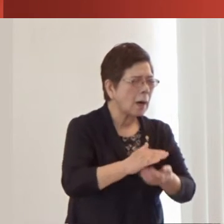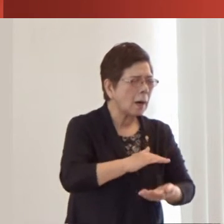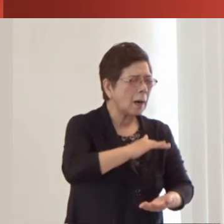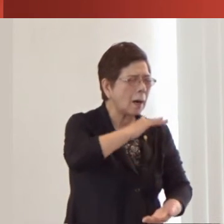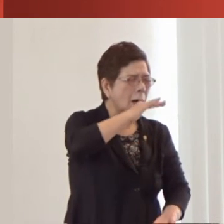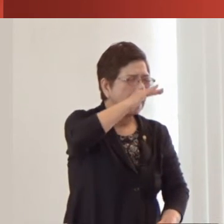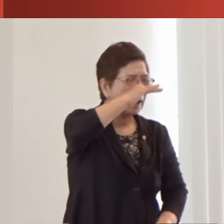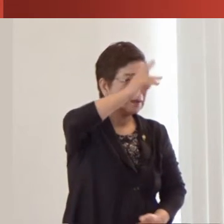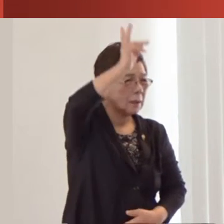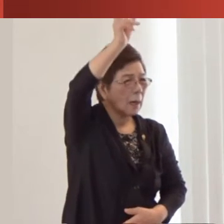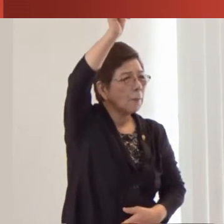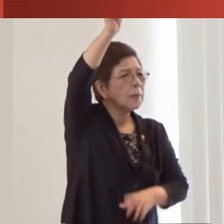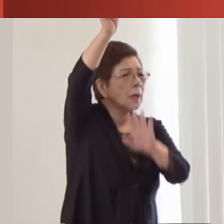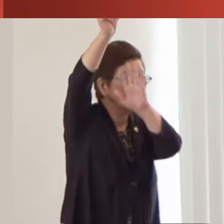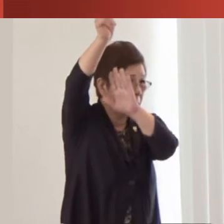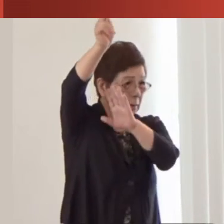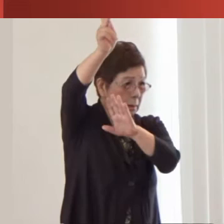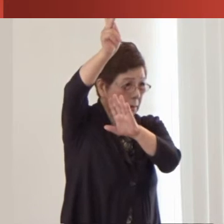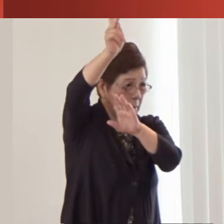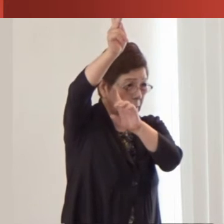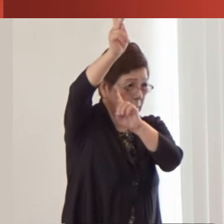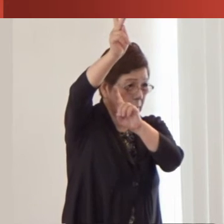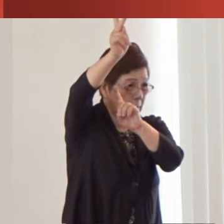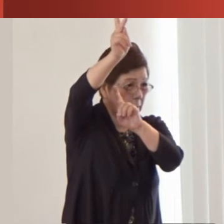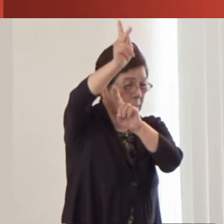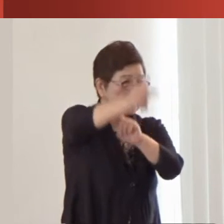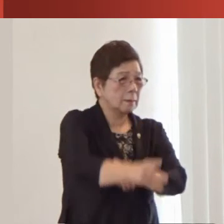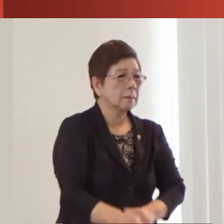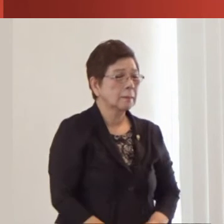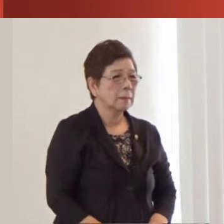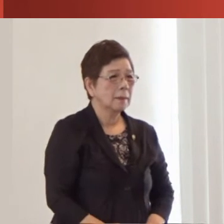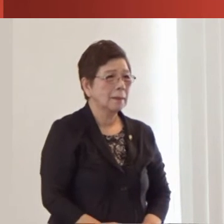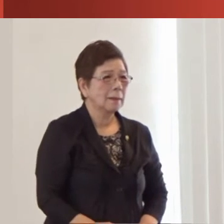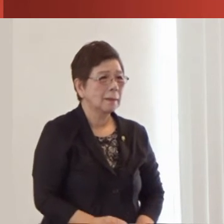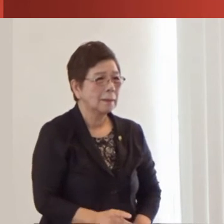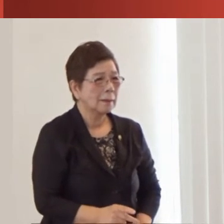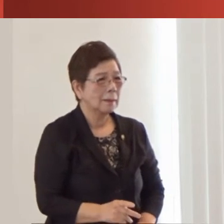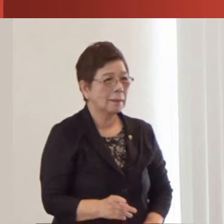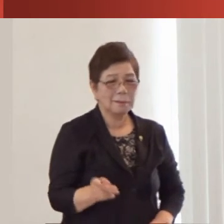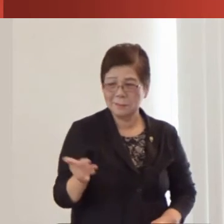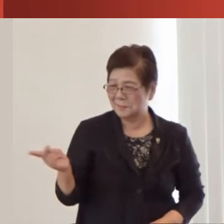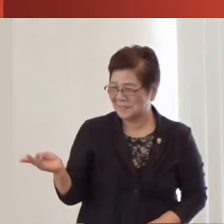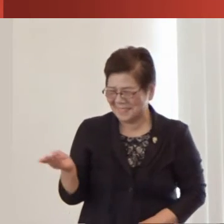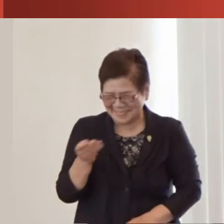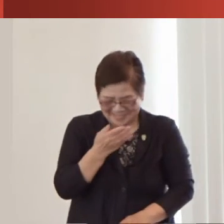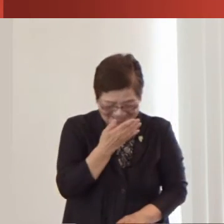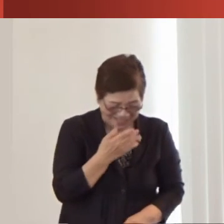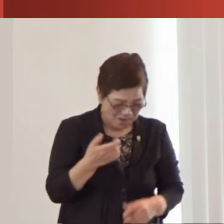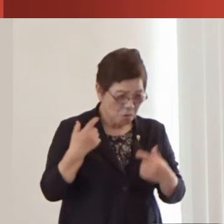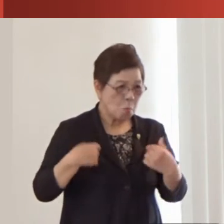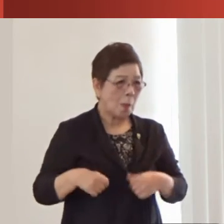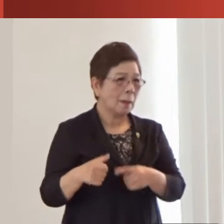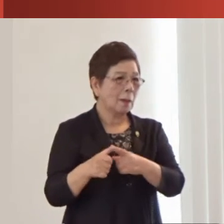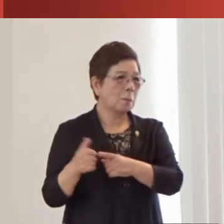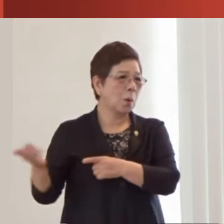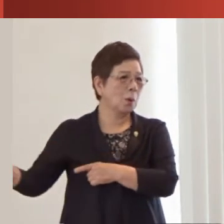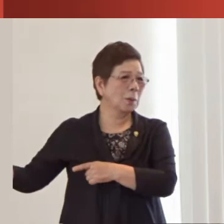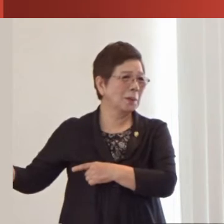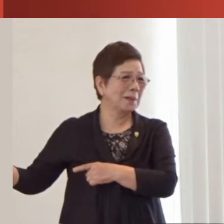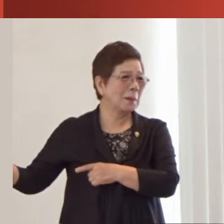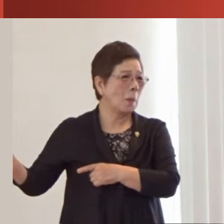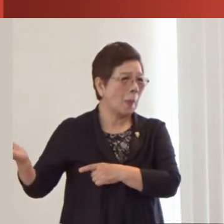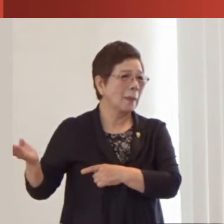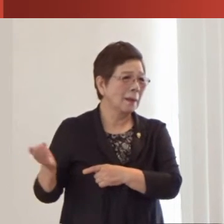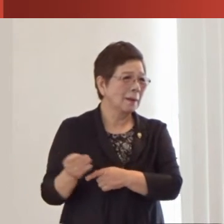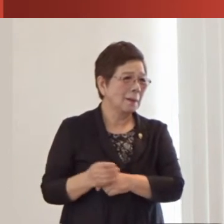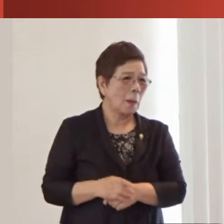申し訳ないが私は皆さんのことを我が子と思えるほどの愛はありません、牧師ですが、それは全部神様にお任せ